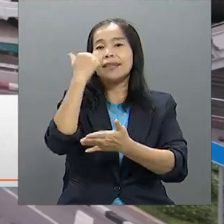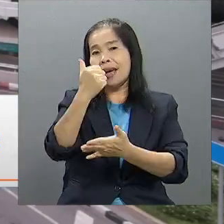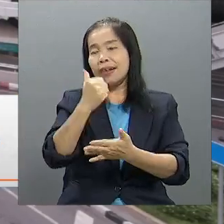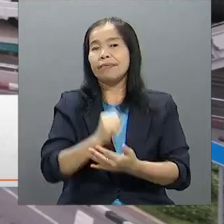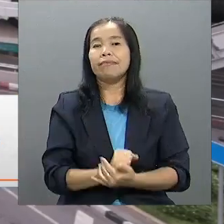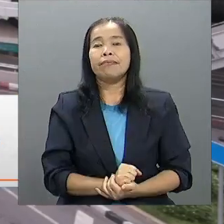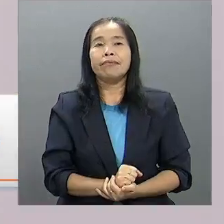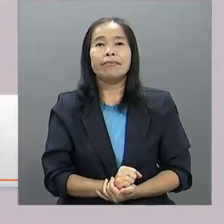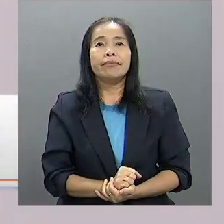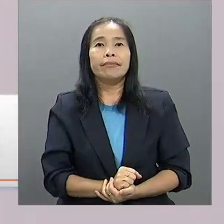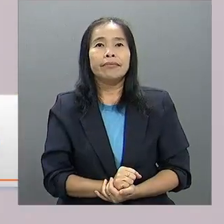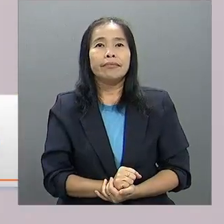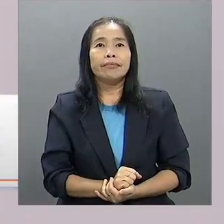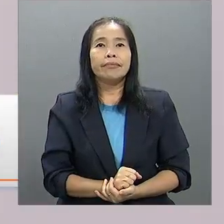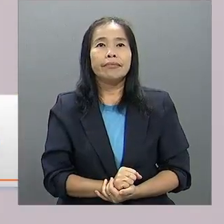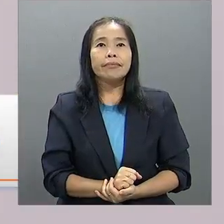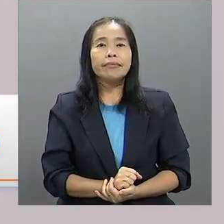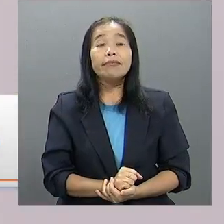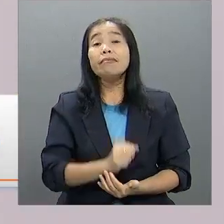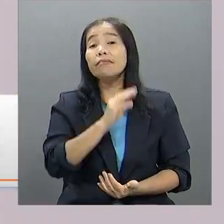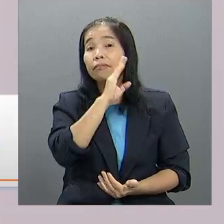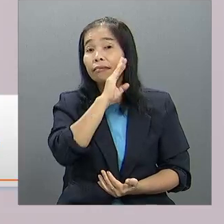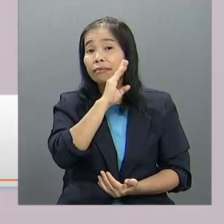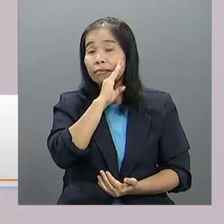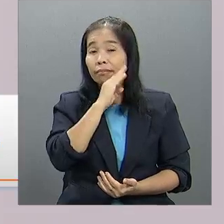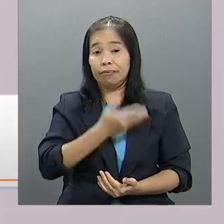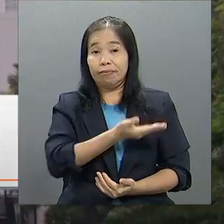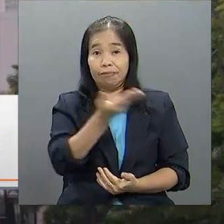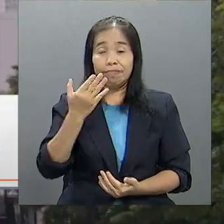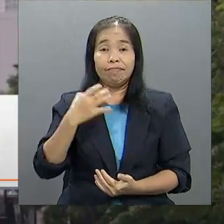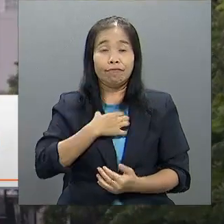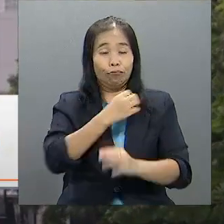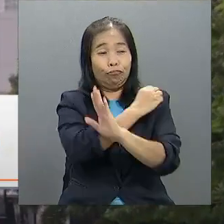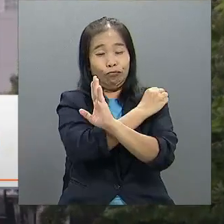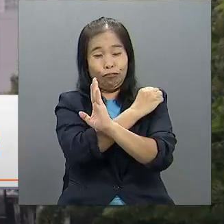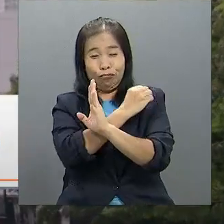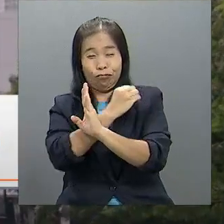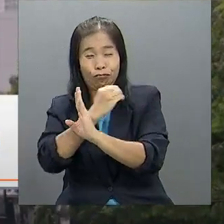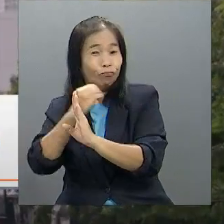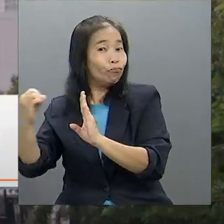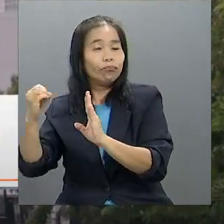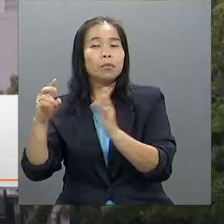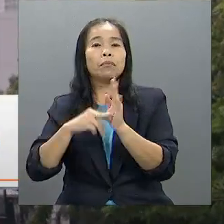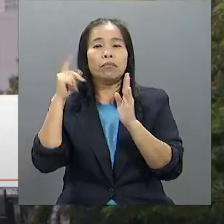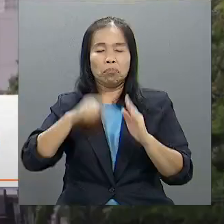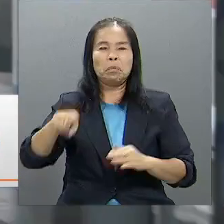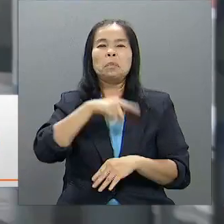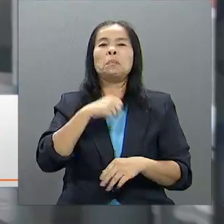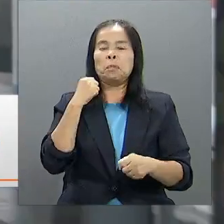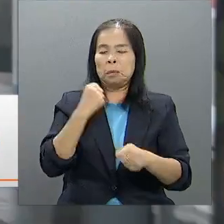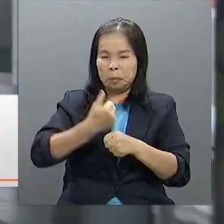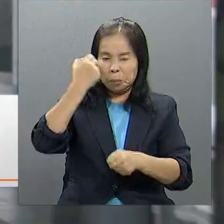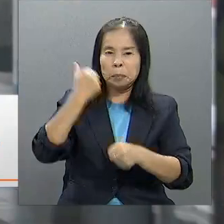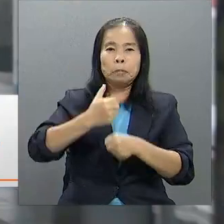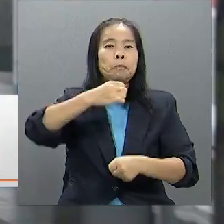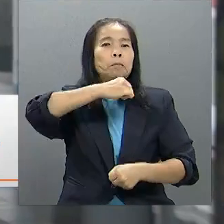ถ้าเผื่อเราจะทำให้เราติดเชื้อเป็นศูนย์ตลอดเวลาเนี่ยเราต้องลงทุนมหาศาลมากหมายความว่า